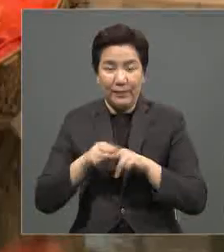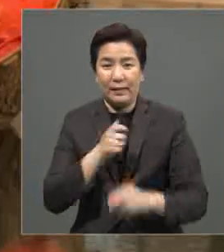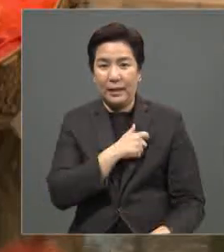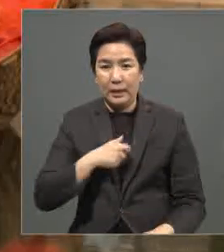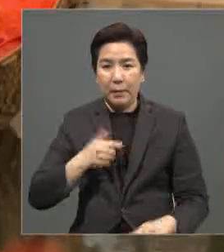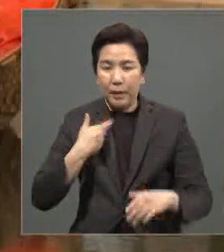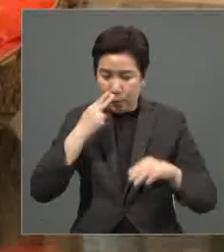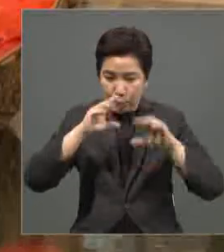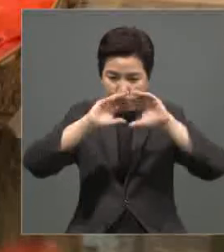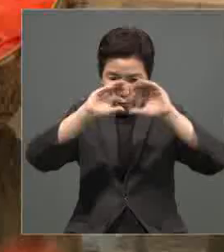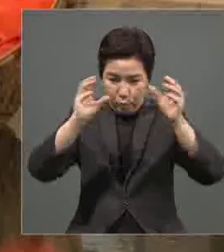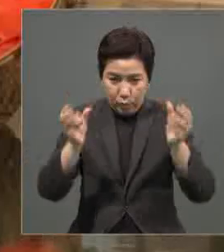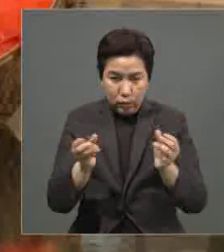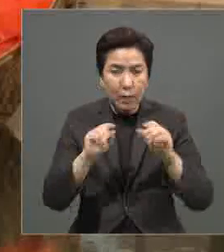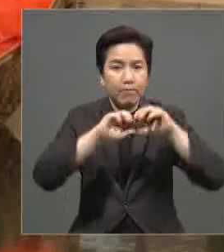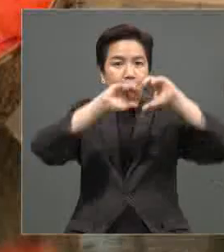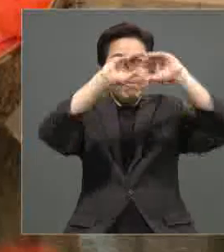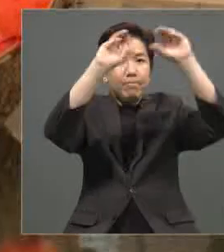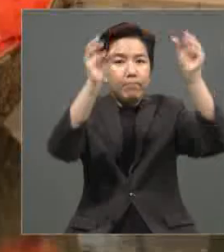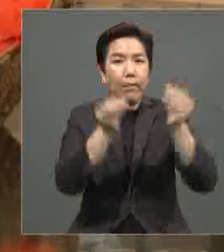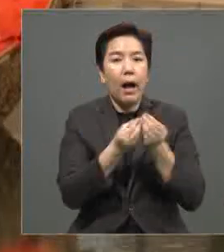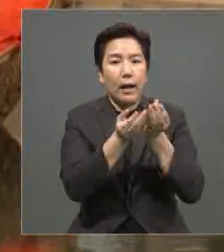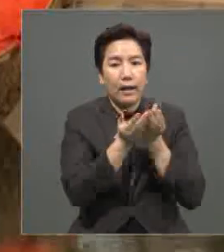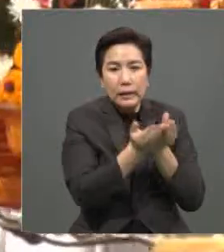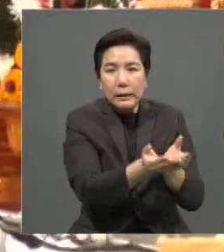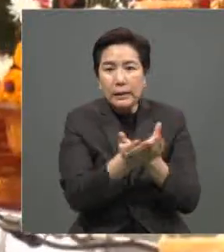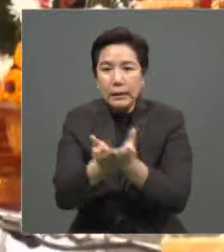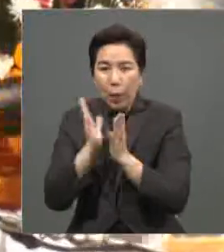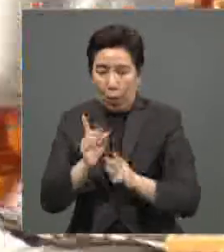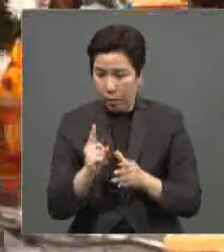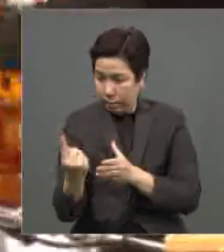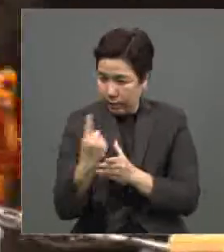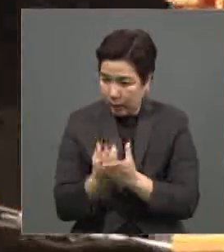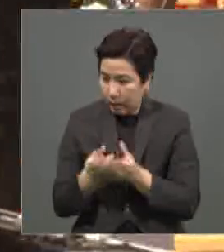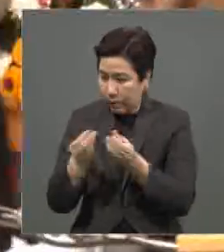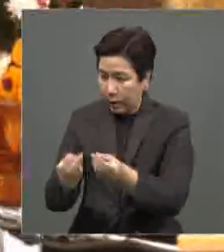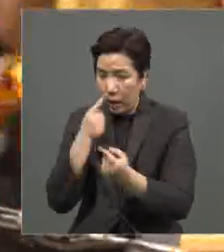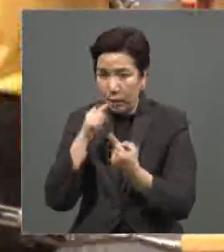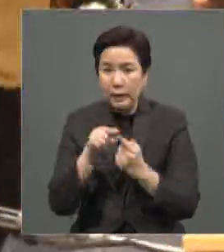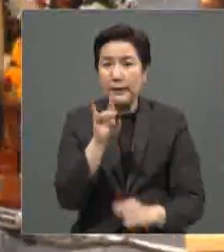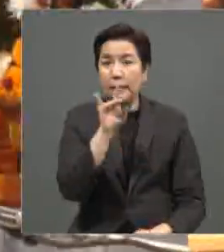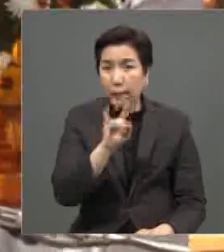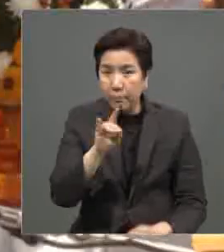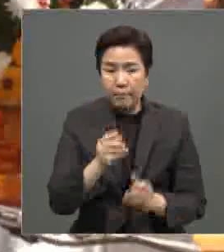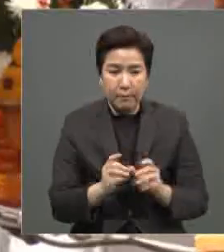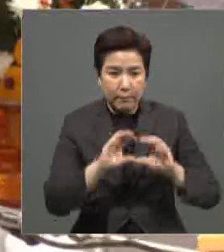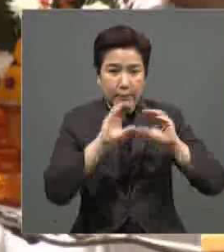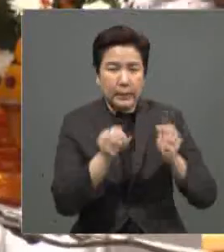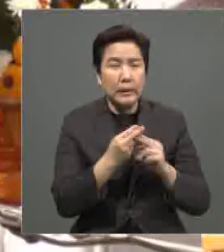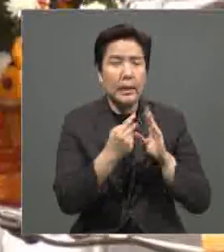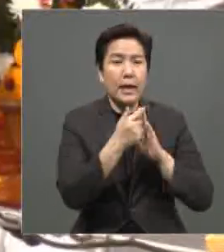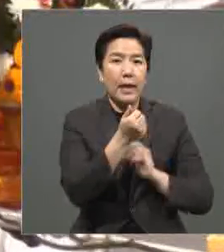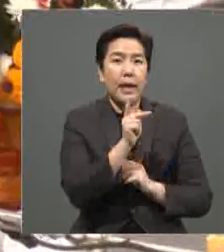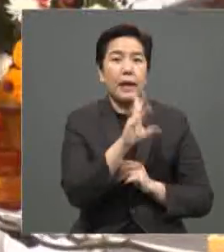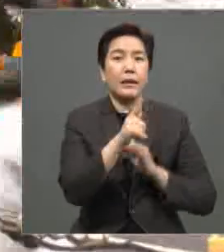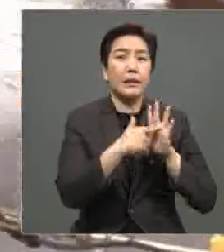อบพานพวงมาลัยนำไปบูชาแม่ย่านางเรือให้กับผู้แทนในเรือประกอบด้วยเรือรูปสัตว์เรือเอกชัยเหินหาว